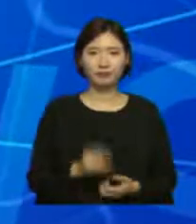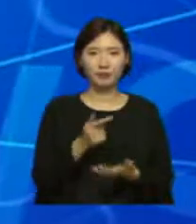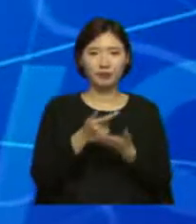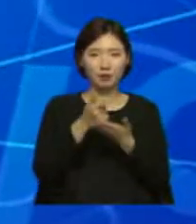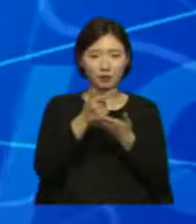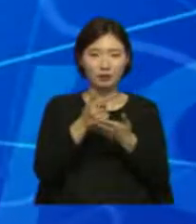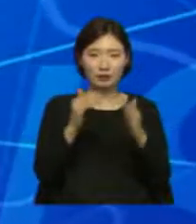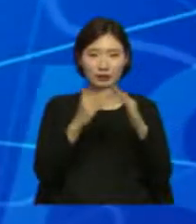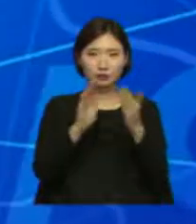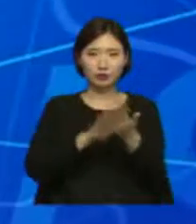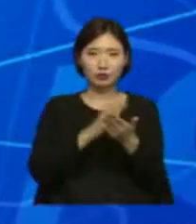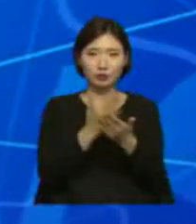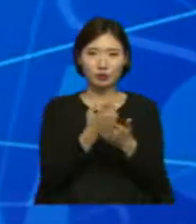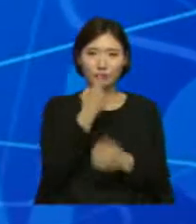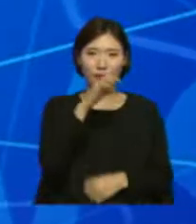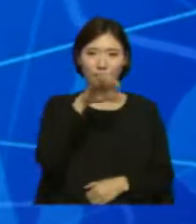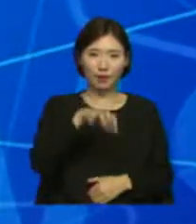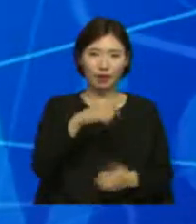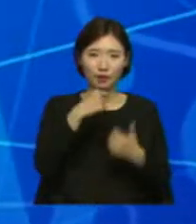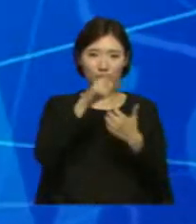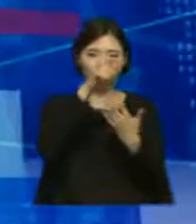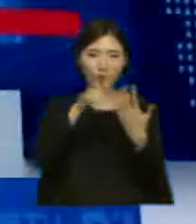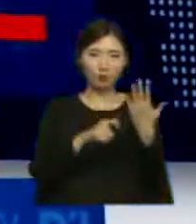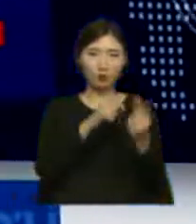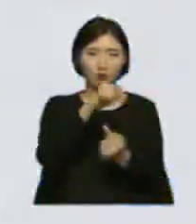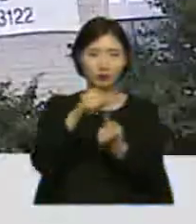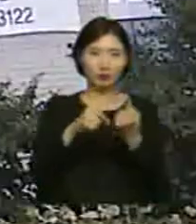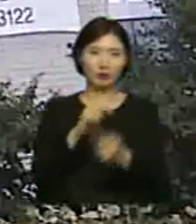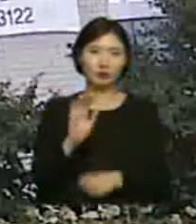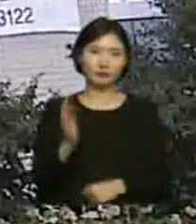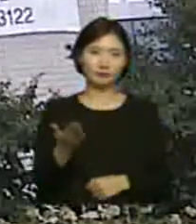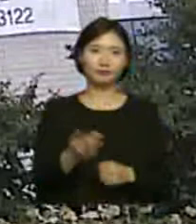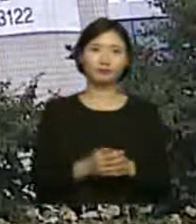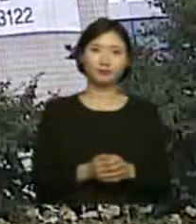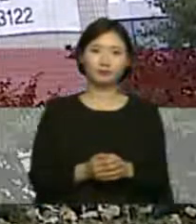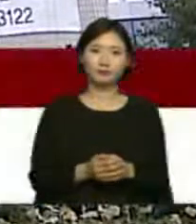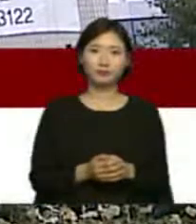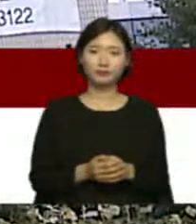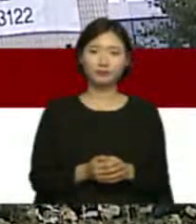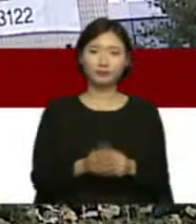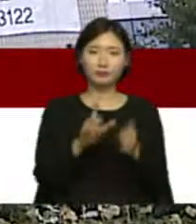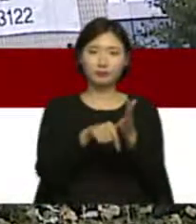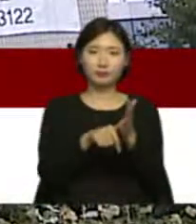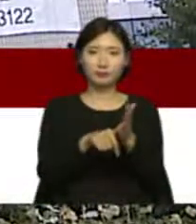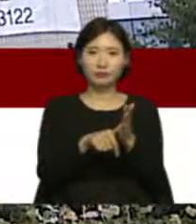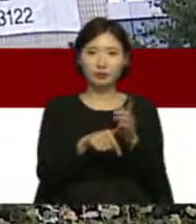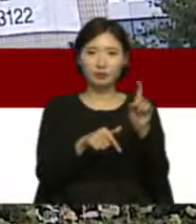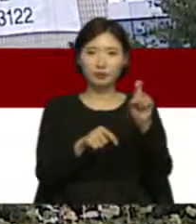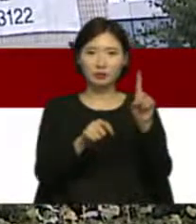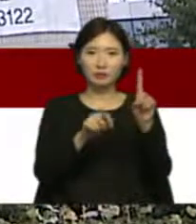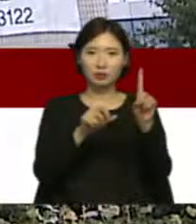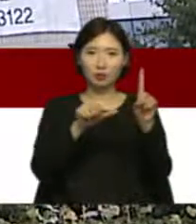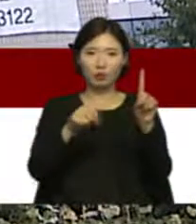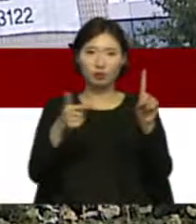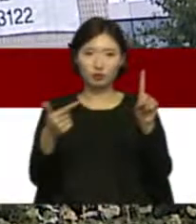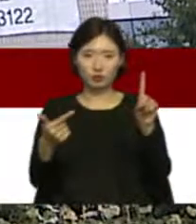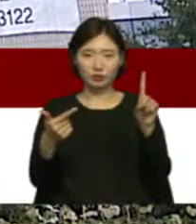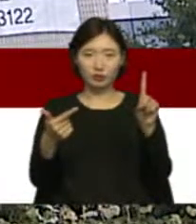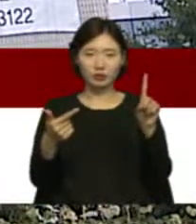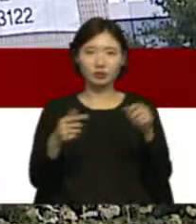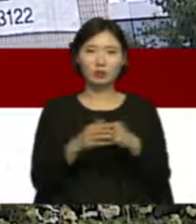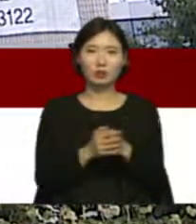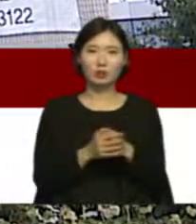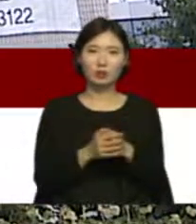노원구가 집수리 아카데미 교육 프로그램을 운영합니다 기간은 다음달 5일과 6일 이틀간